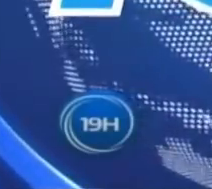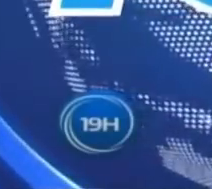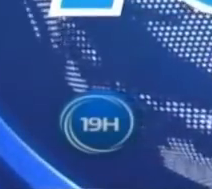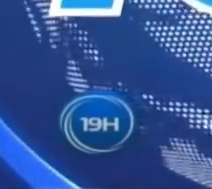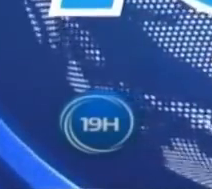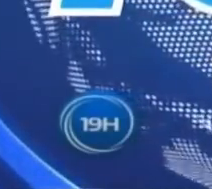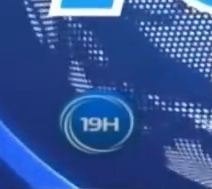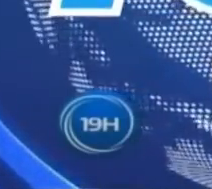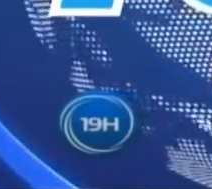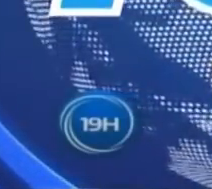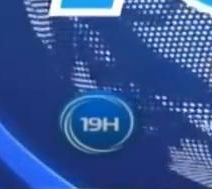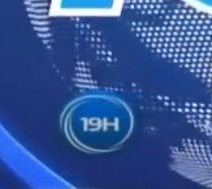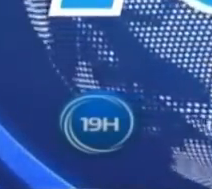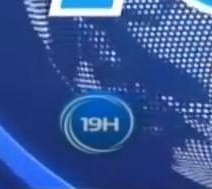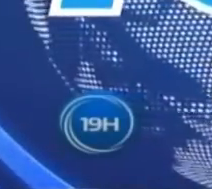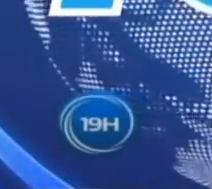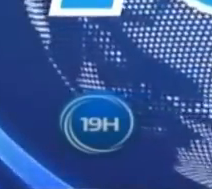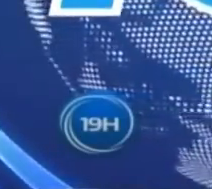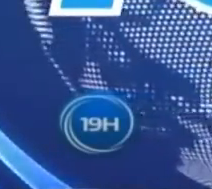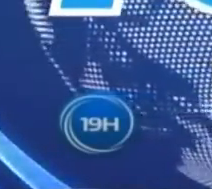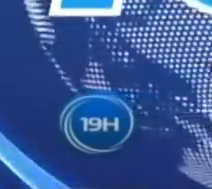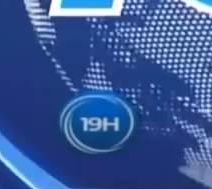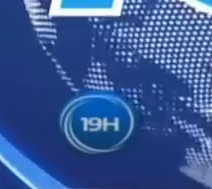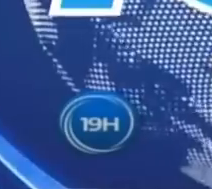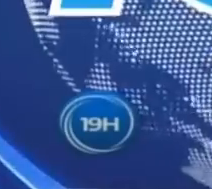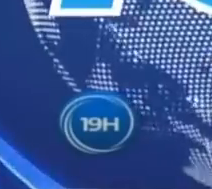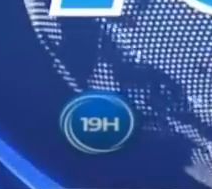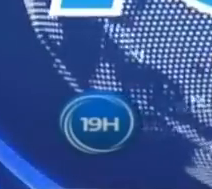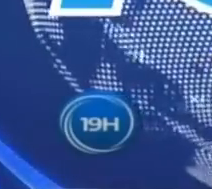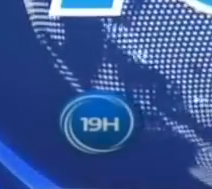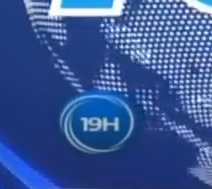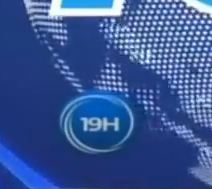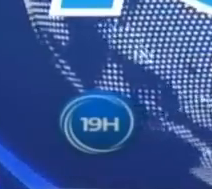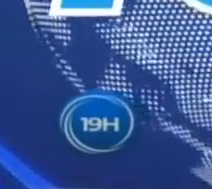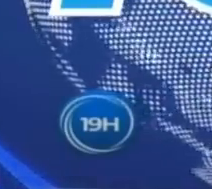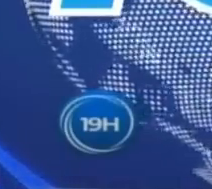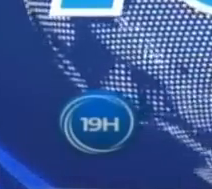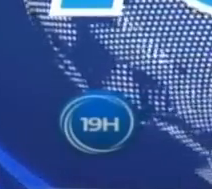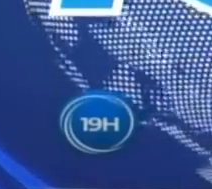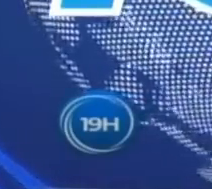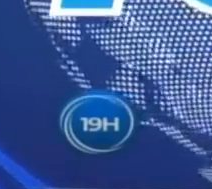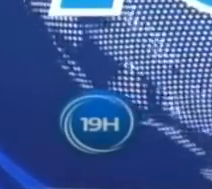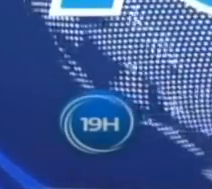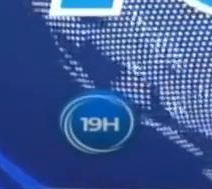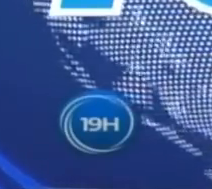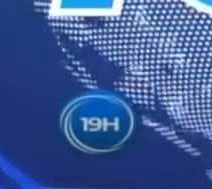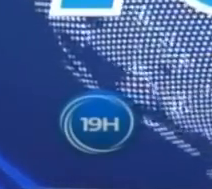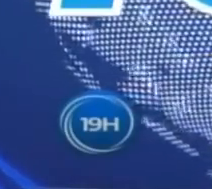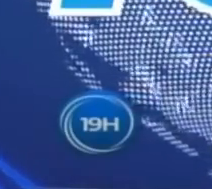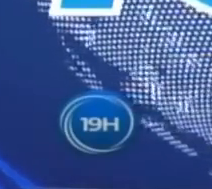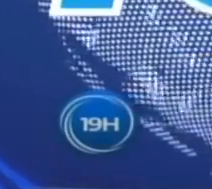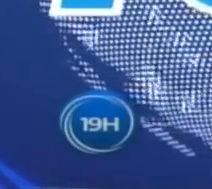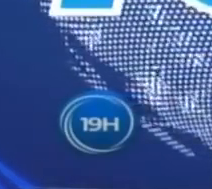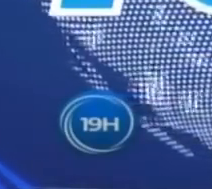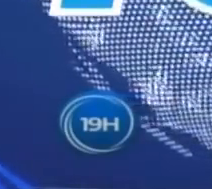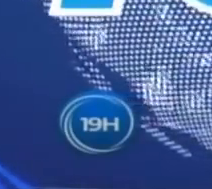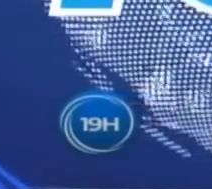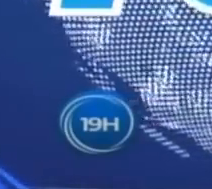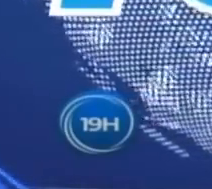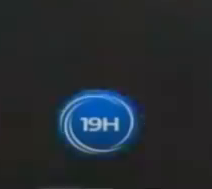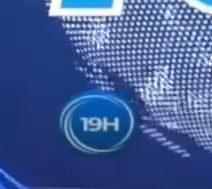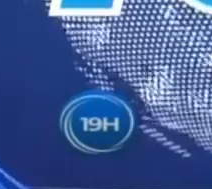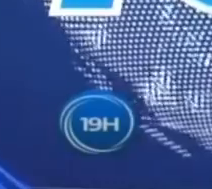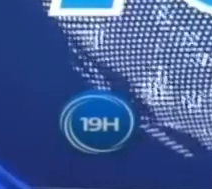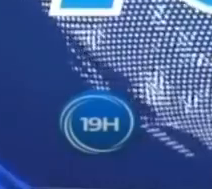qui a signé un acte d'engagement de cessation des hostilités. Ce journal sera au Congo central, à Goma et